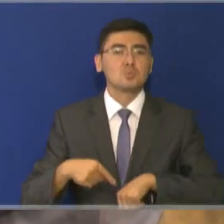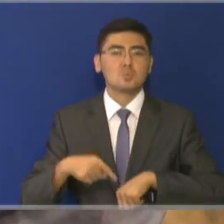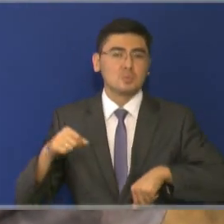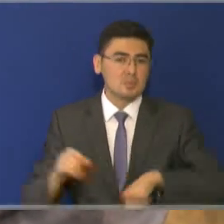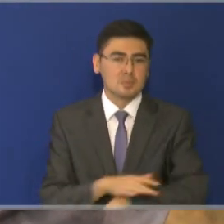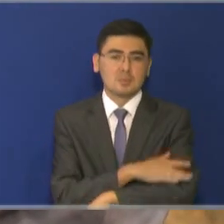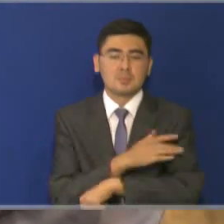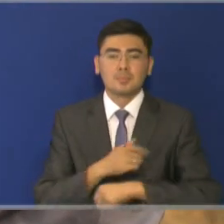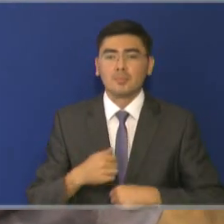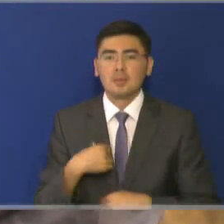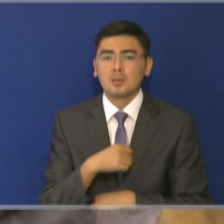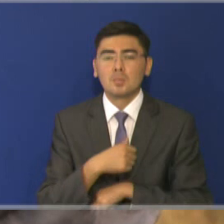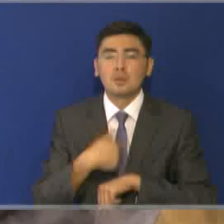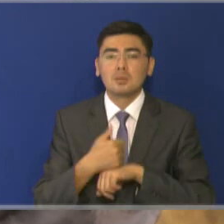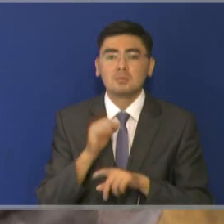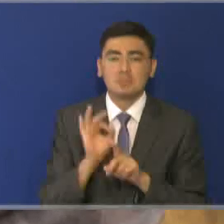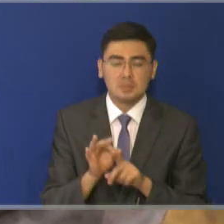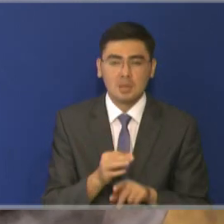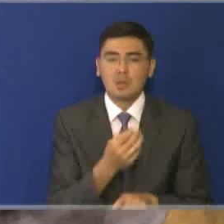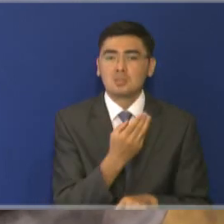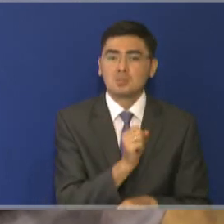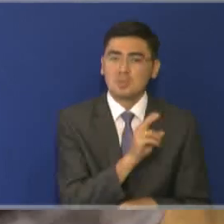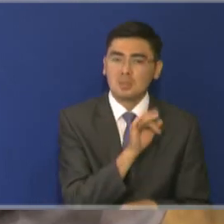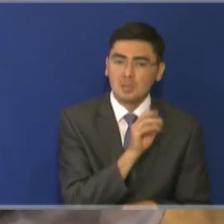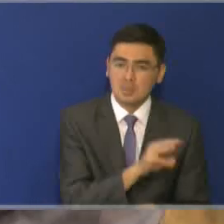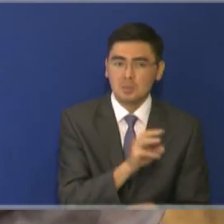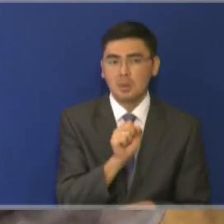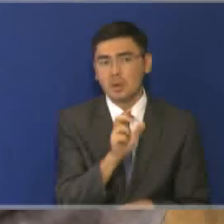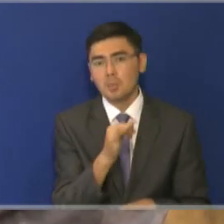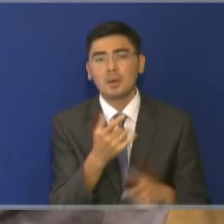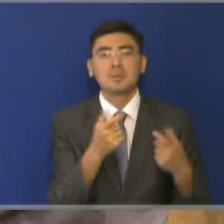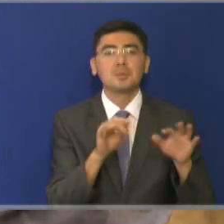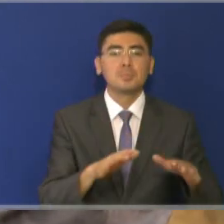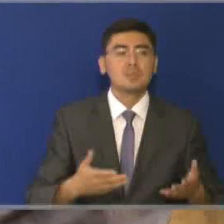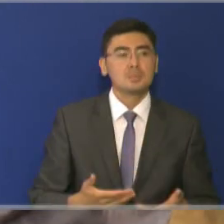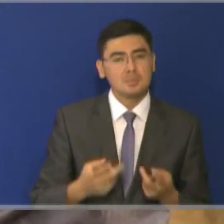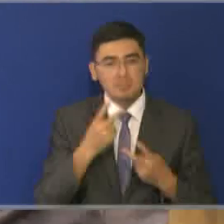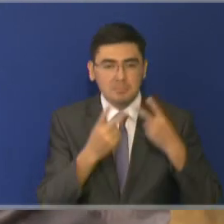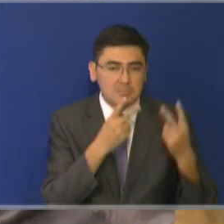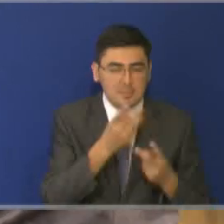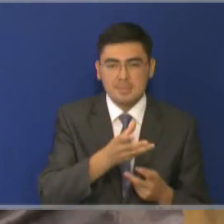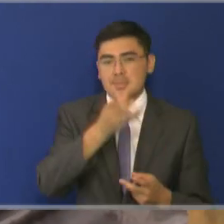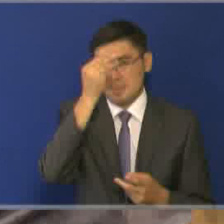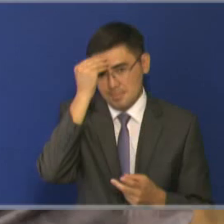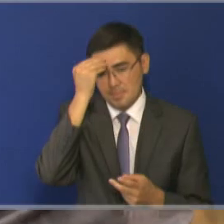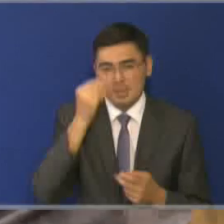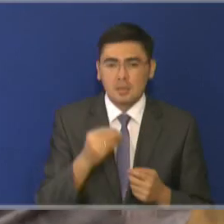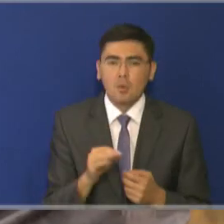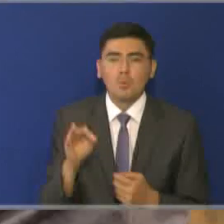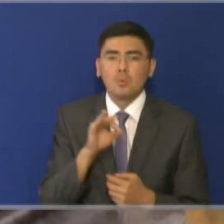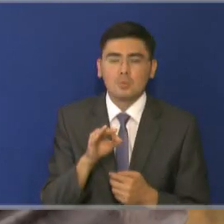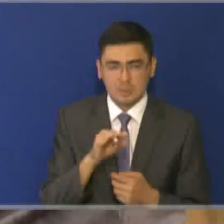Кунанбаев. Негізгі міндет Абай мен Шәкәрім мавзолейіне жетіп танысу болатын, және біз діттеген мақсатымызға жеттік. Олардың мұрасы қазақ елінің